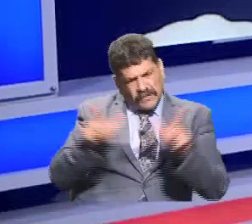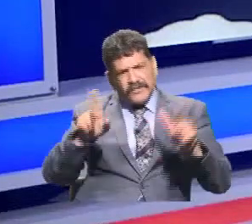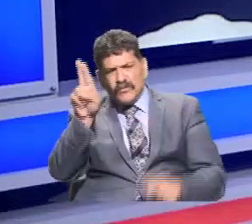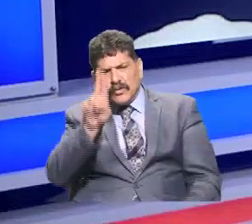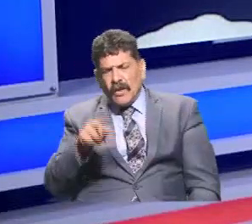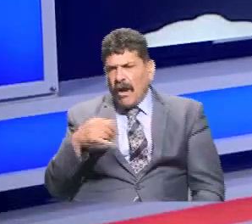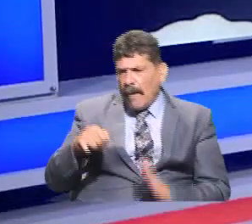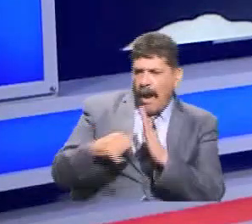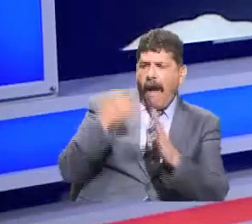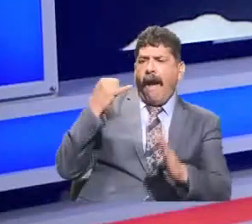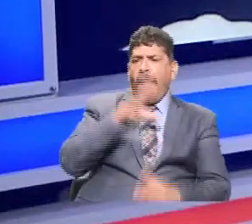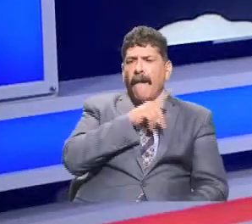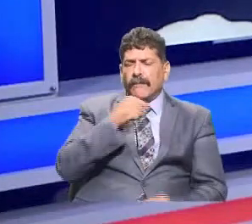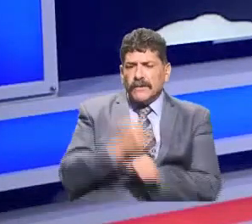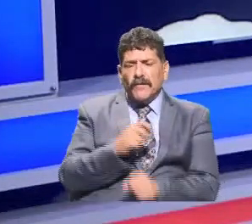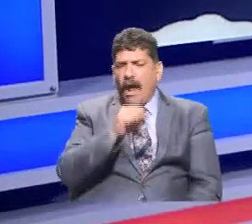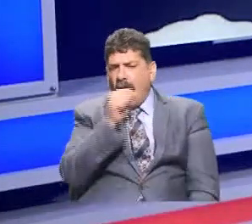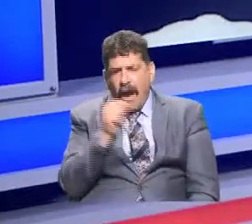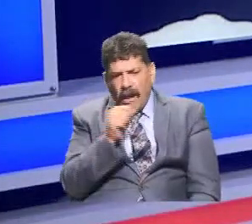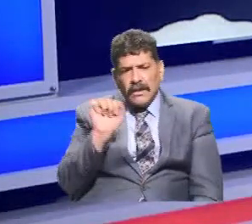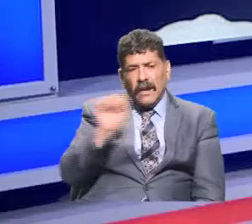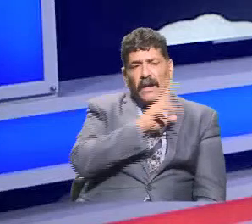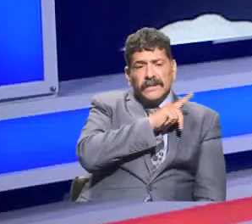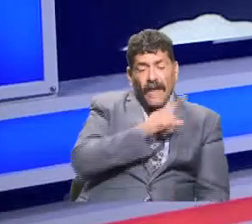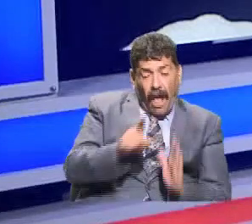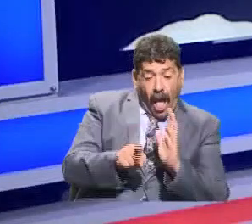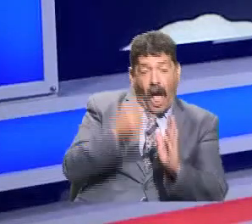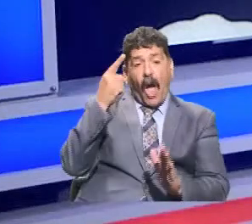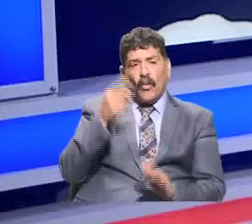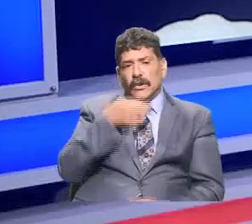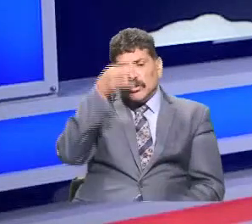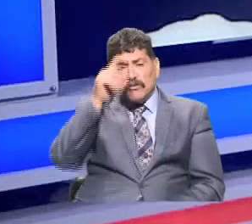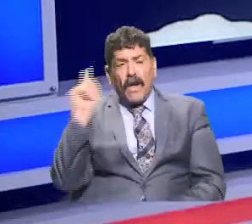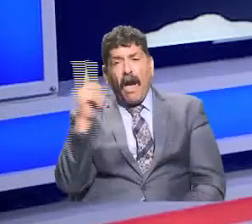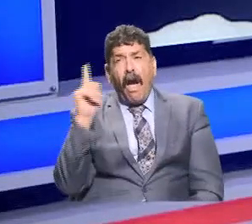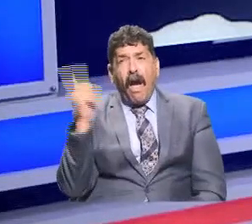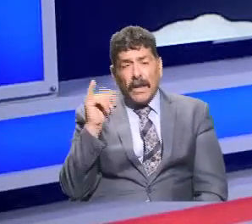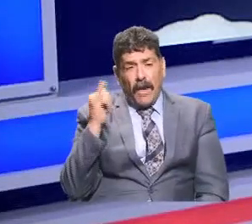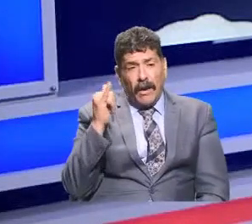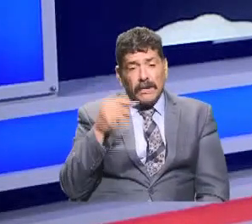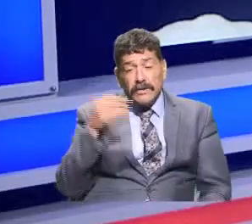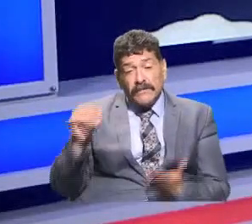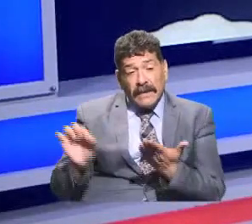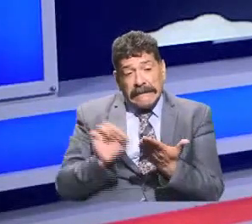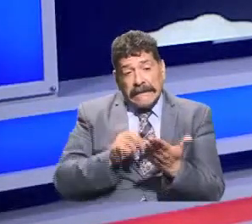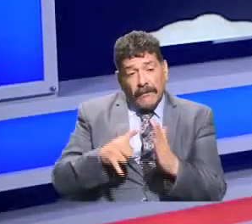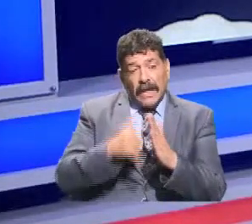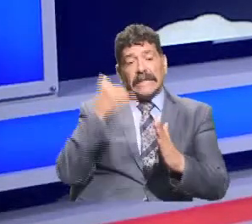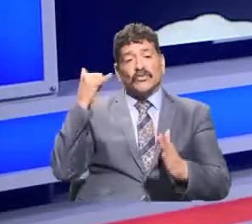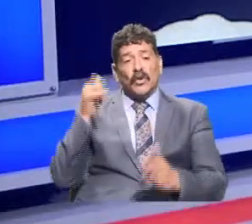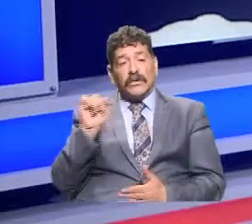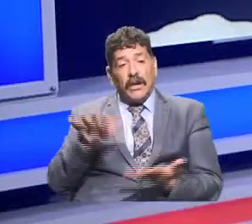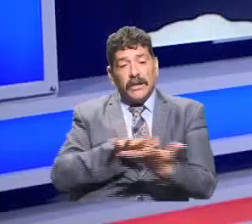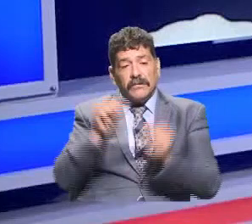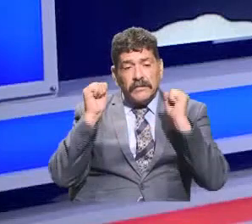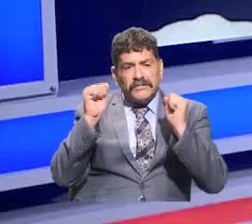عن اشعارهم وعن اشجارهم الشعبيه في الفترات الاولى لتعريف العالم العربي على شعر المقاومه فلم تكن هذه